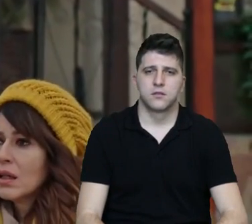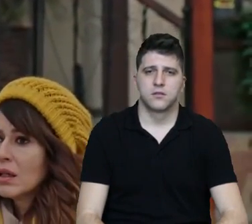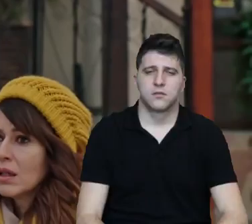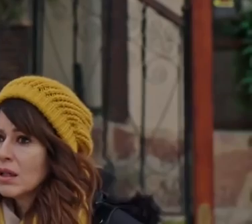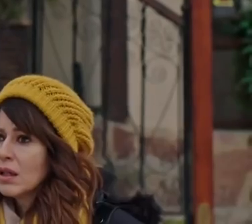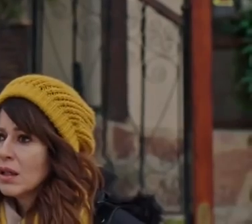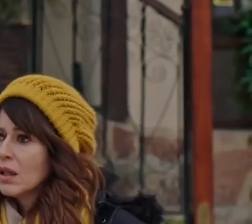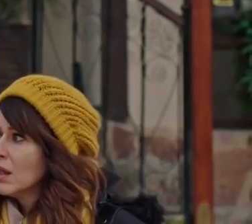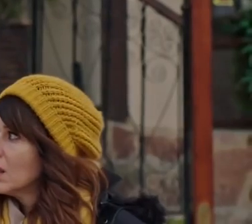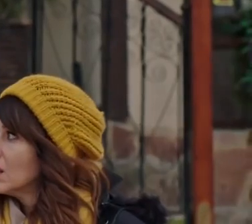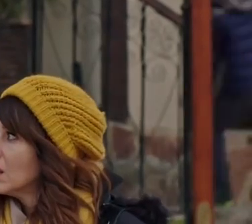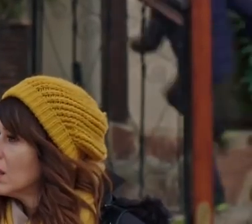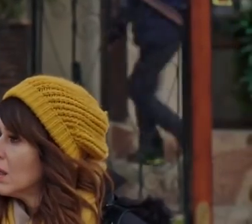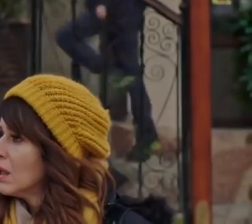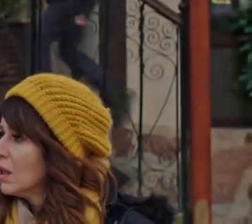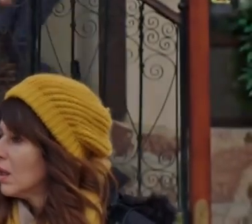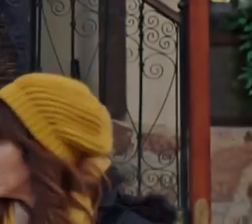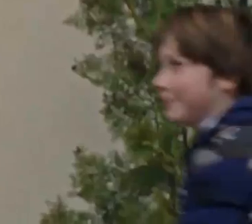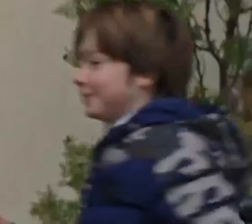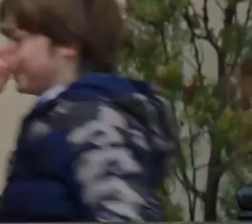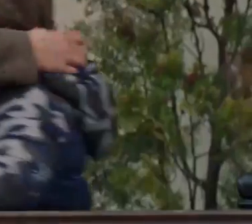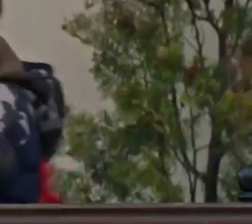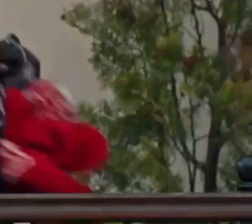Koşa koşa gidip balkondan izleyen Alev'e sarıldı.